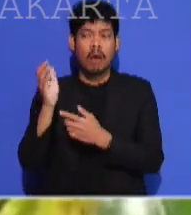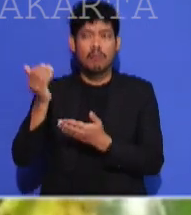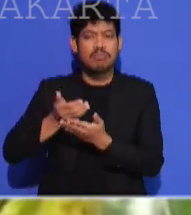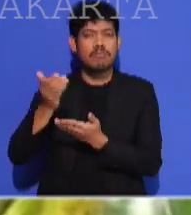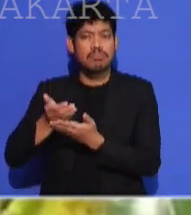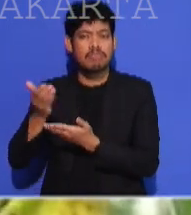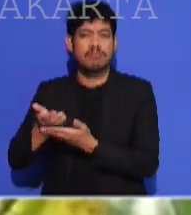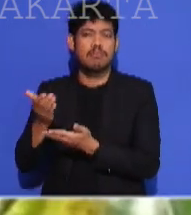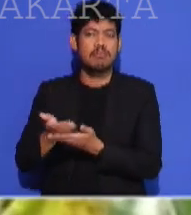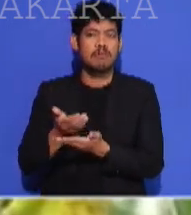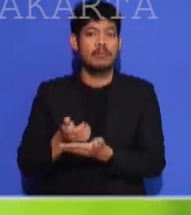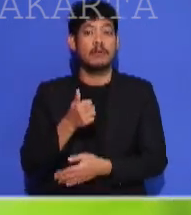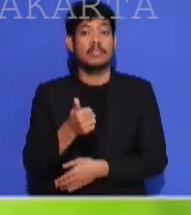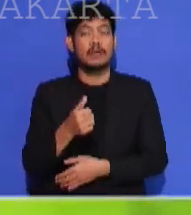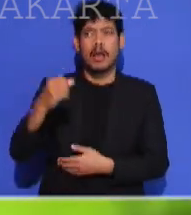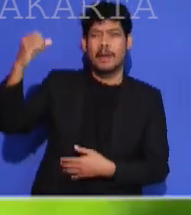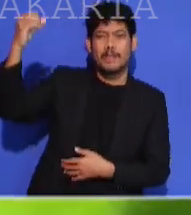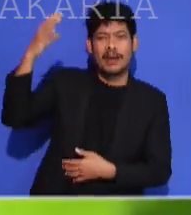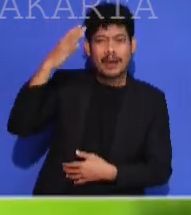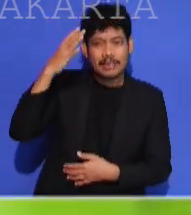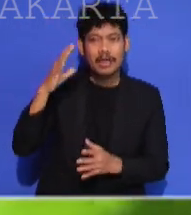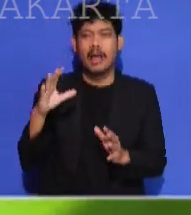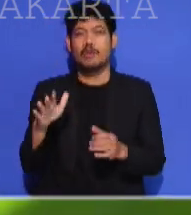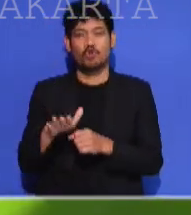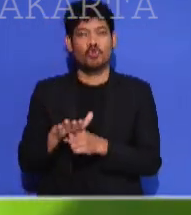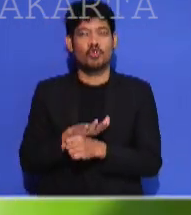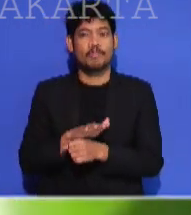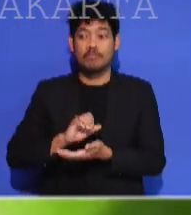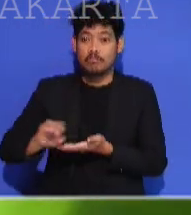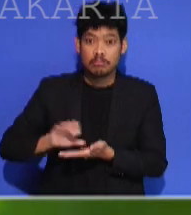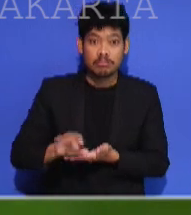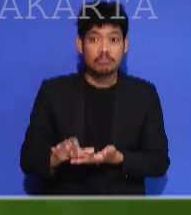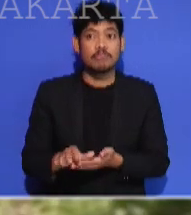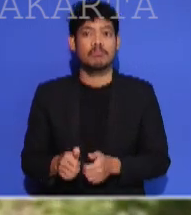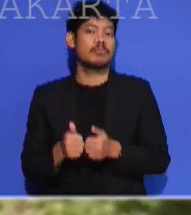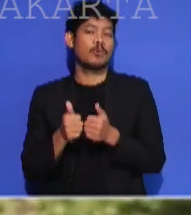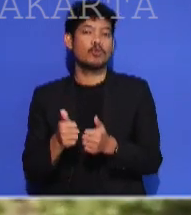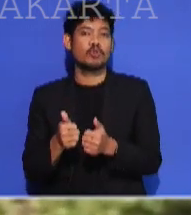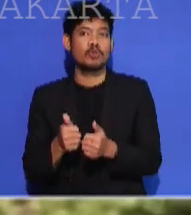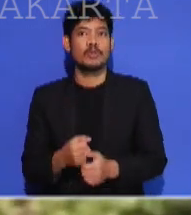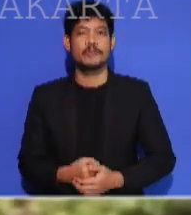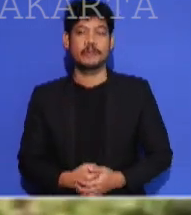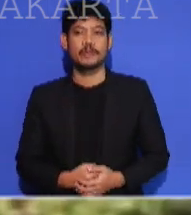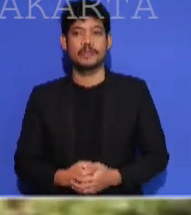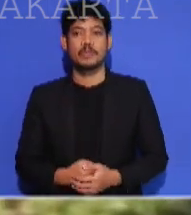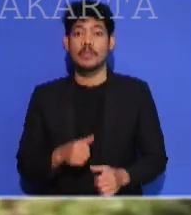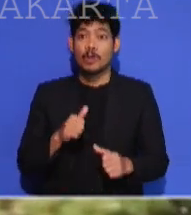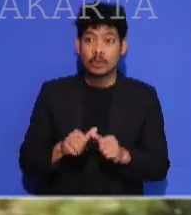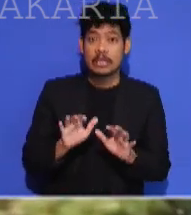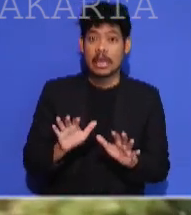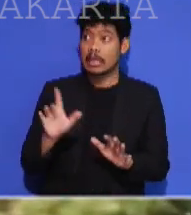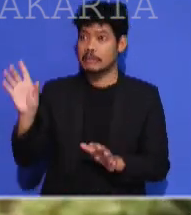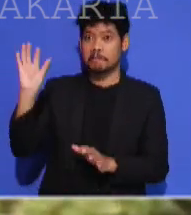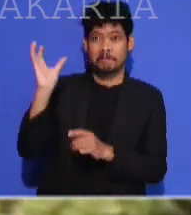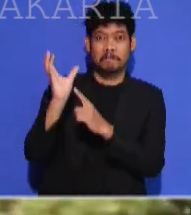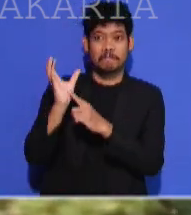menika cekap sunaring suryo, rabuk ingkang pas, lingkungan ingkang garing sarta ngarangaken wohipun